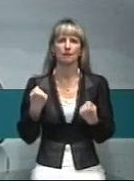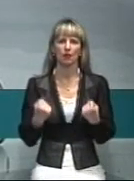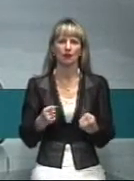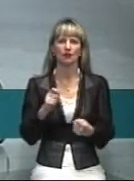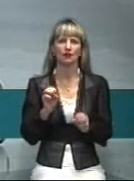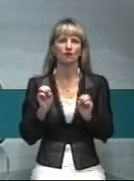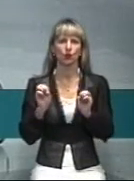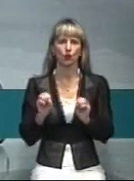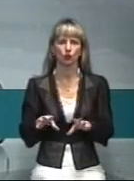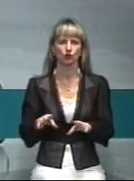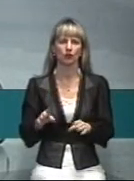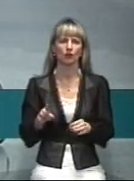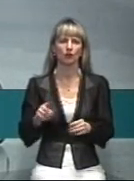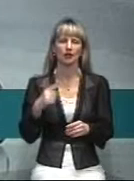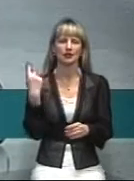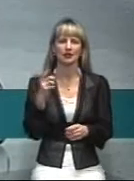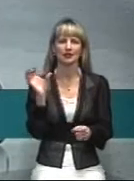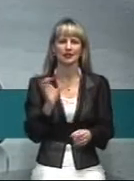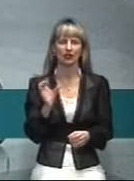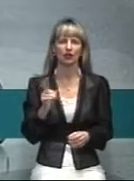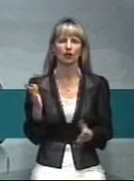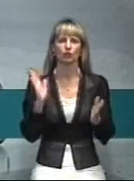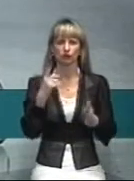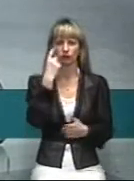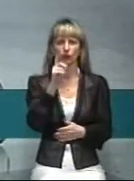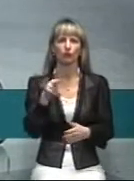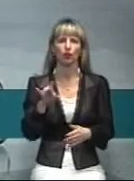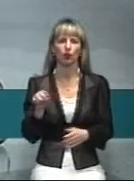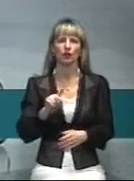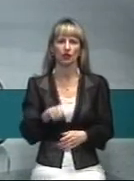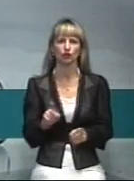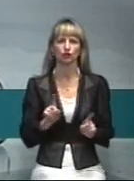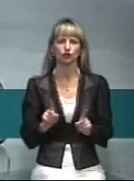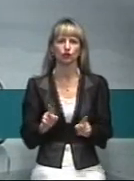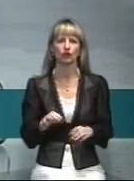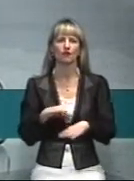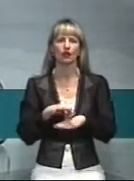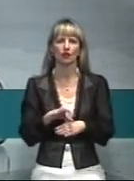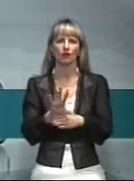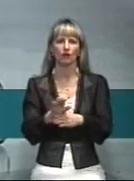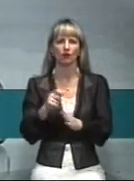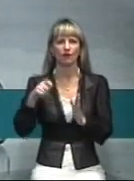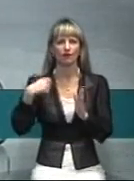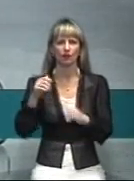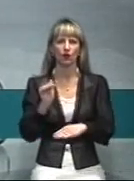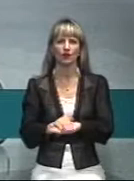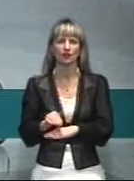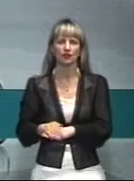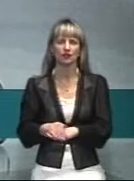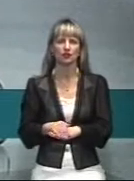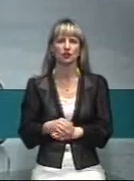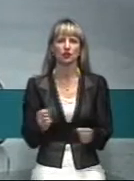включеними маячками синього кольору, який буде попереджати про те, що ведеться фото-відеофіксація і контроль